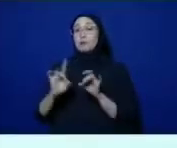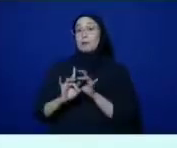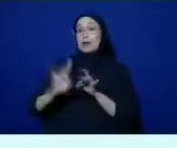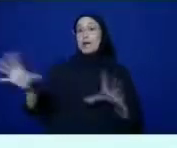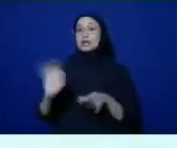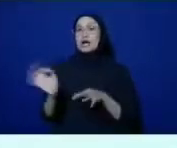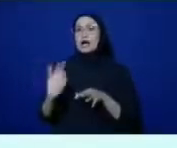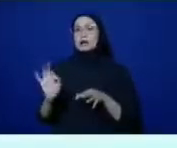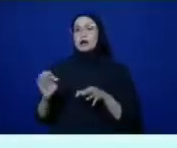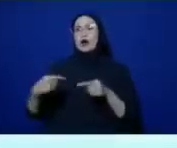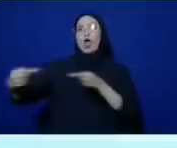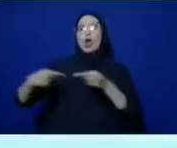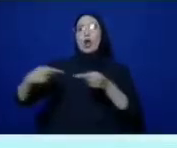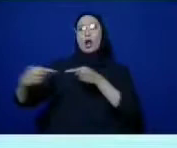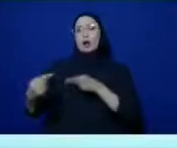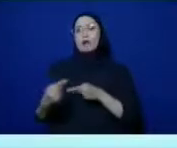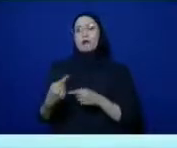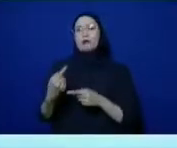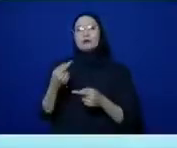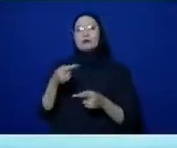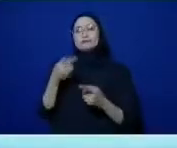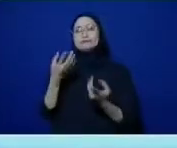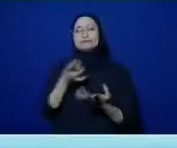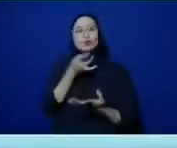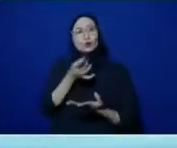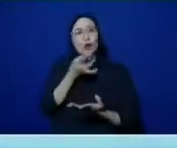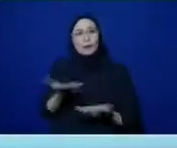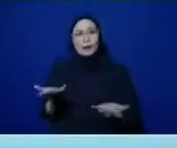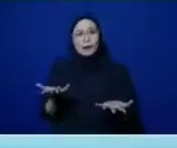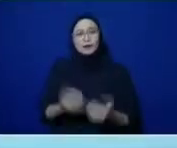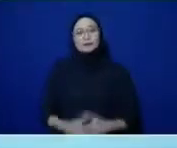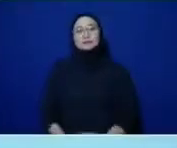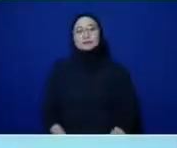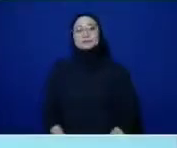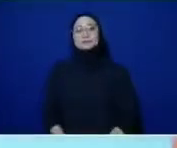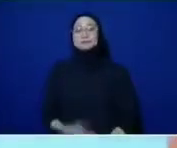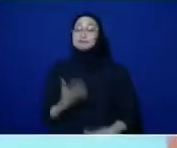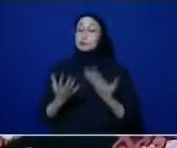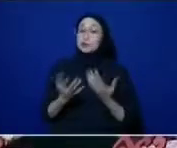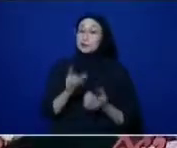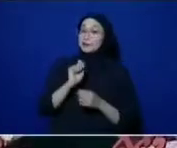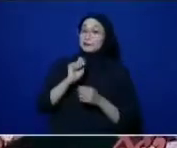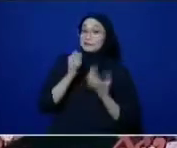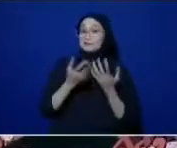perbedaan, untuk apa kita ribut lagi, Pak? Benar, Pak? Silakan Pak, ada tanggapan lain? Ada tanggapan?